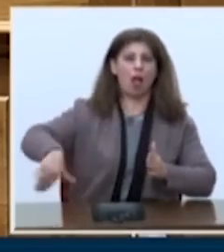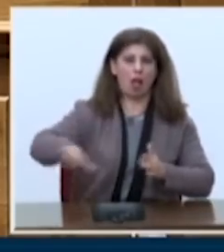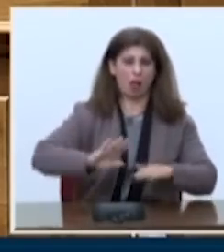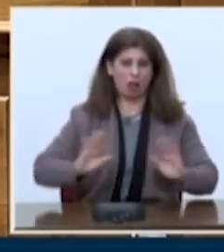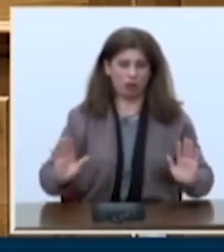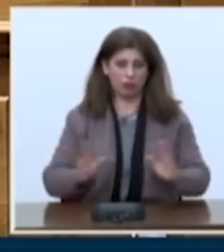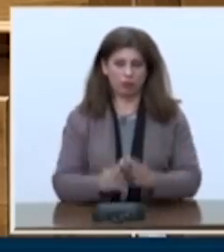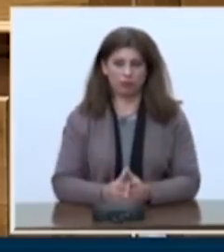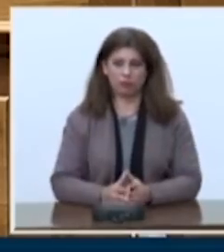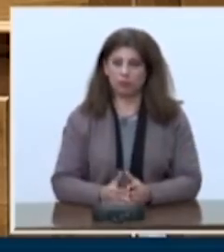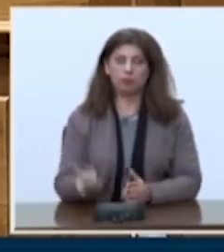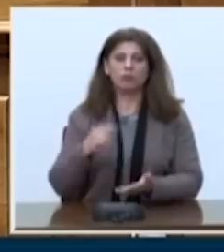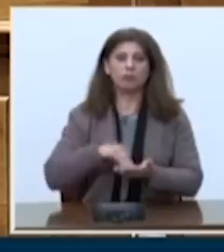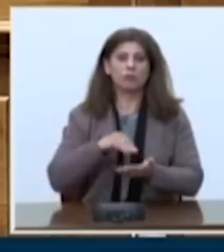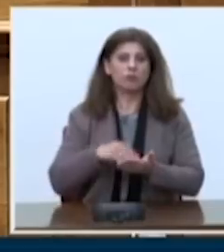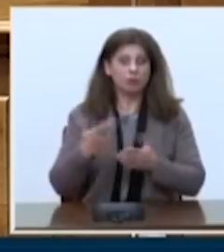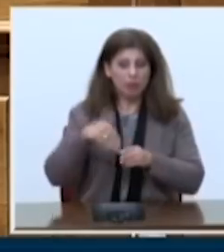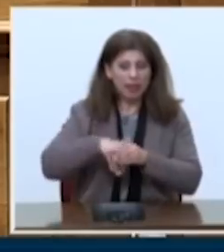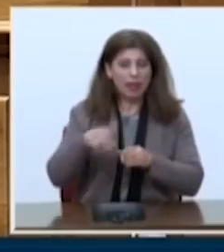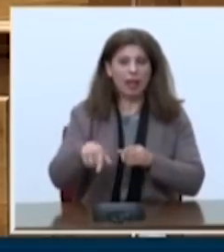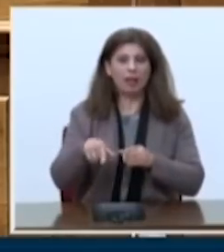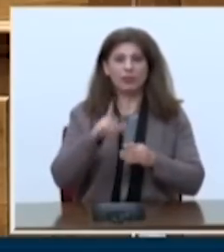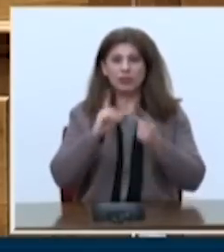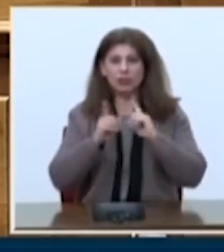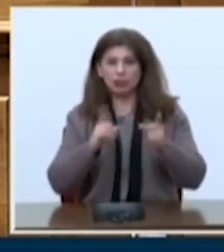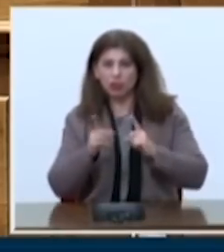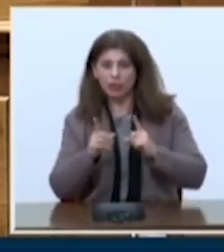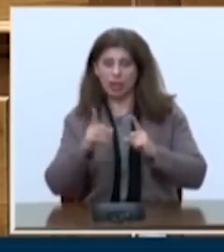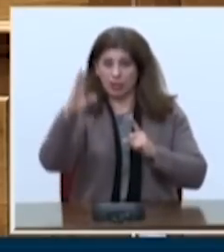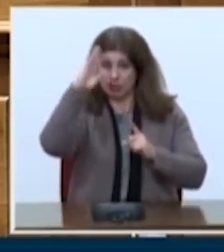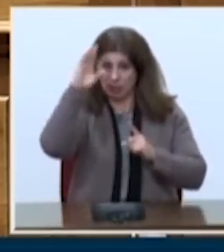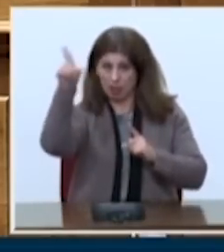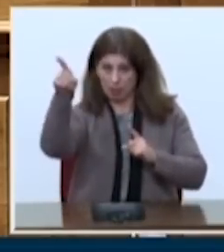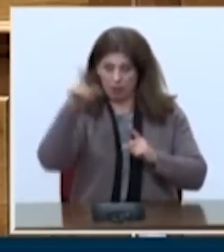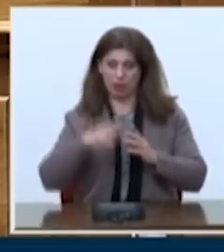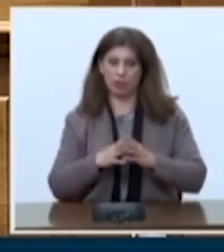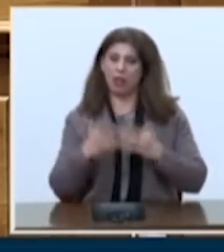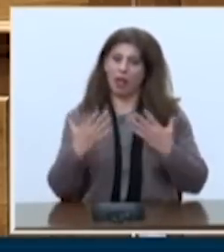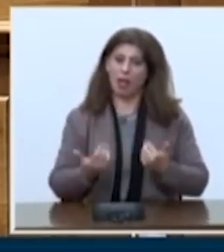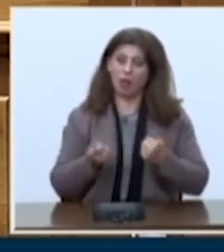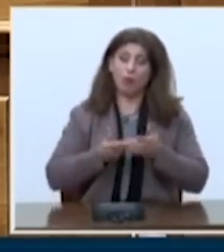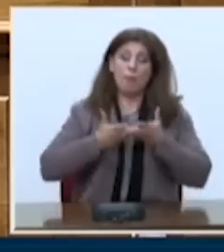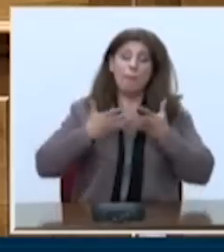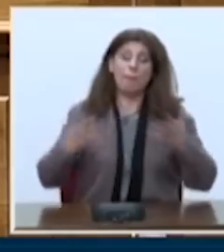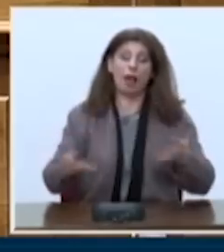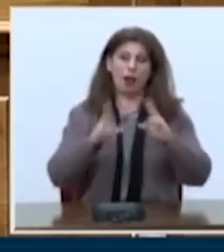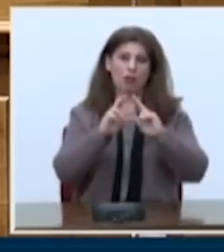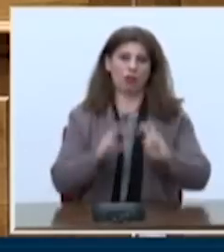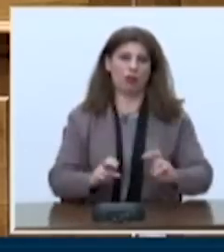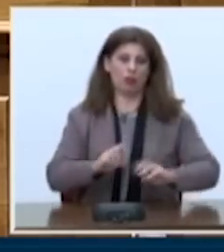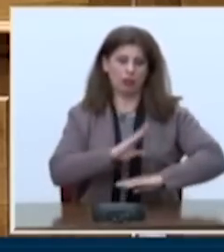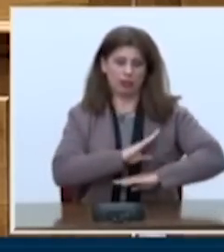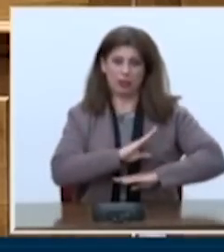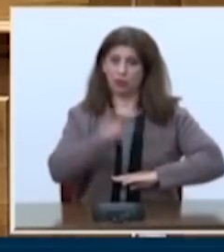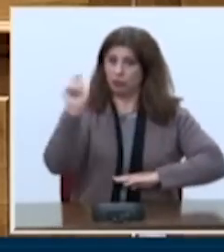Τι άλλο περιέχει αυτή η συμφωνία? Οι Ηνωμένες Πολιτείες Αμερικής αποκτούν ακόμη μεγαλύτερο έλεγχο σε στρατιωτικές και